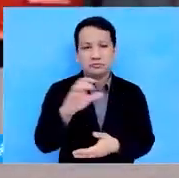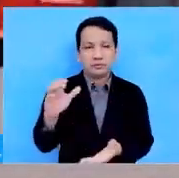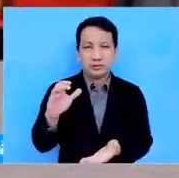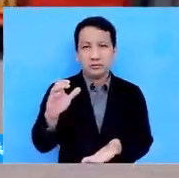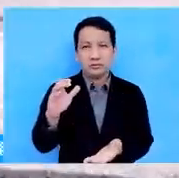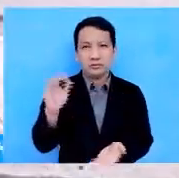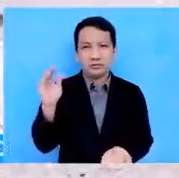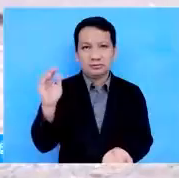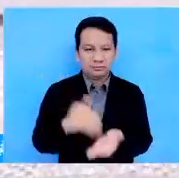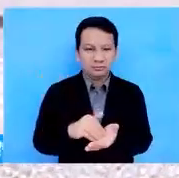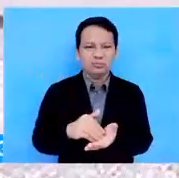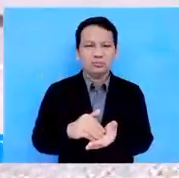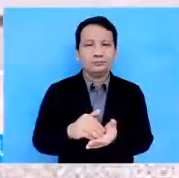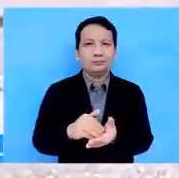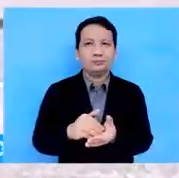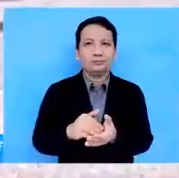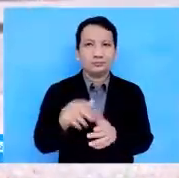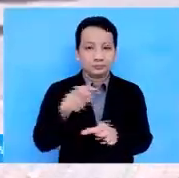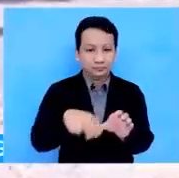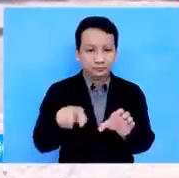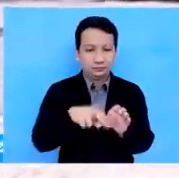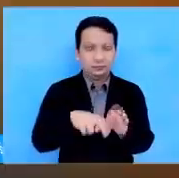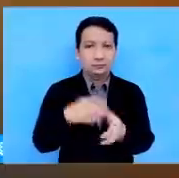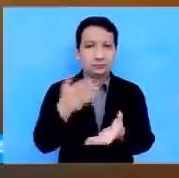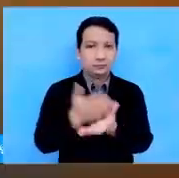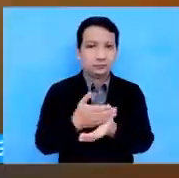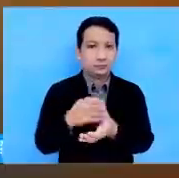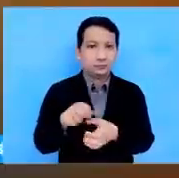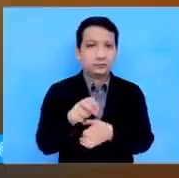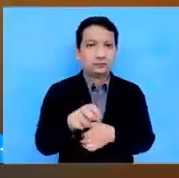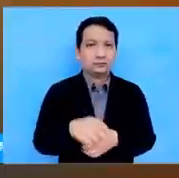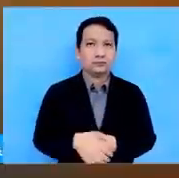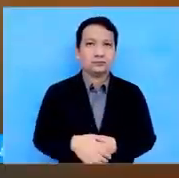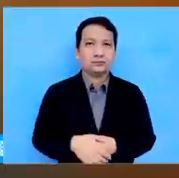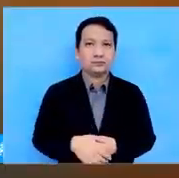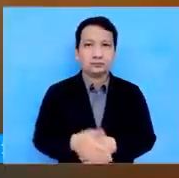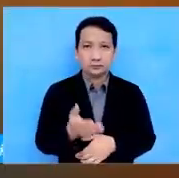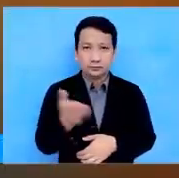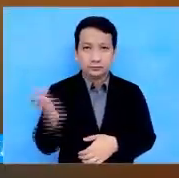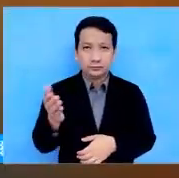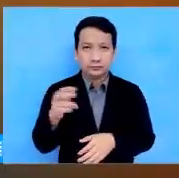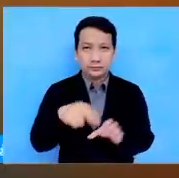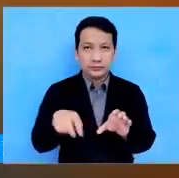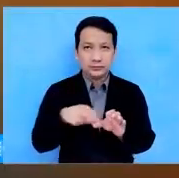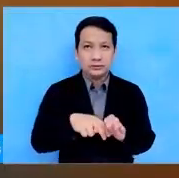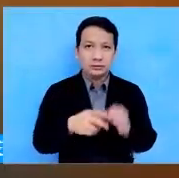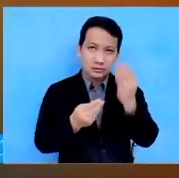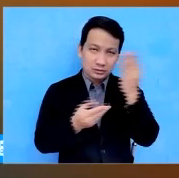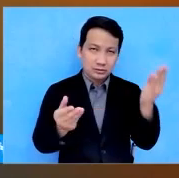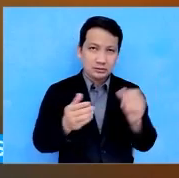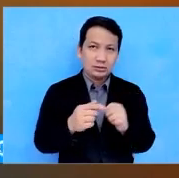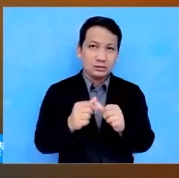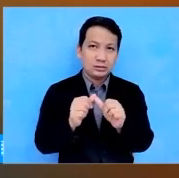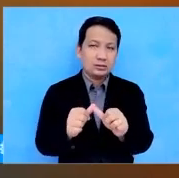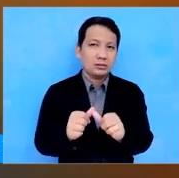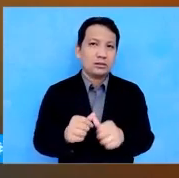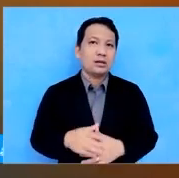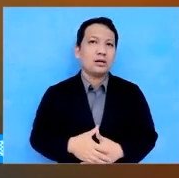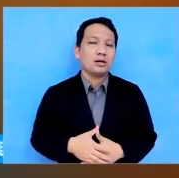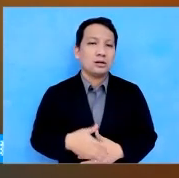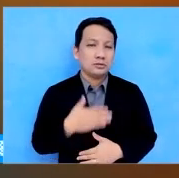jeep daw sa buong bansa ang makikisa sa tigil pasada. Sa mga mahal naming mananakay na alam naming apektado